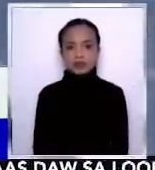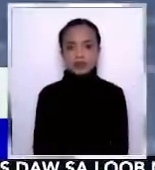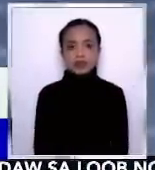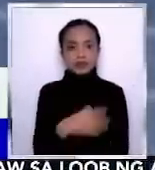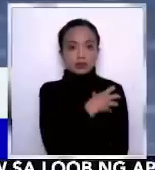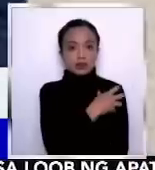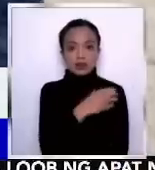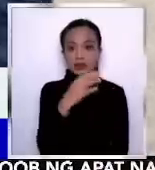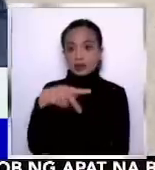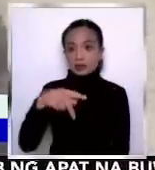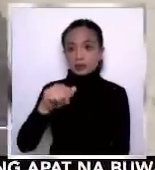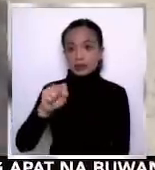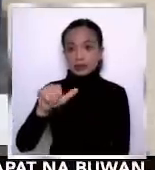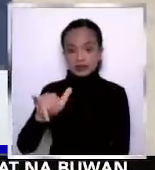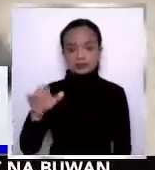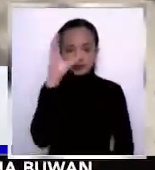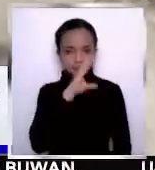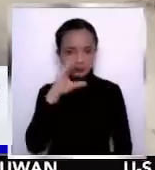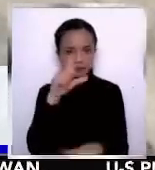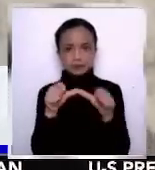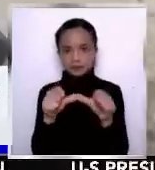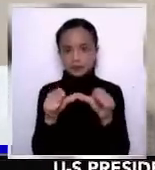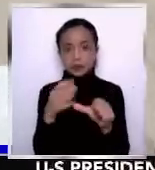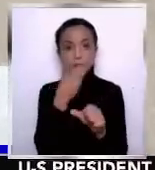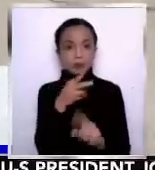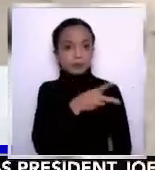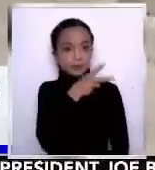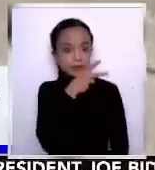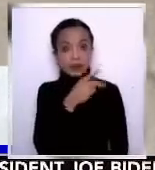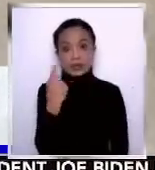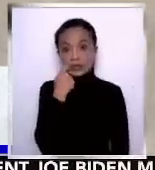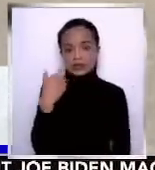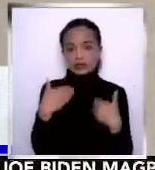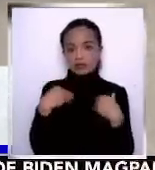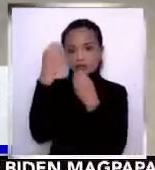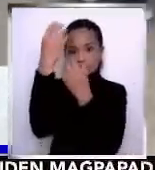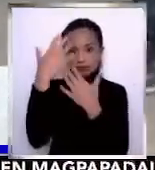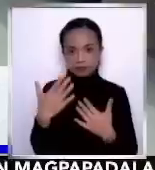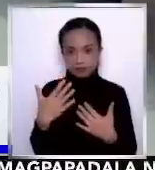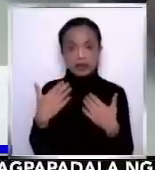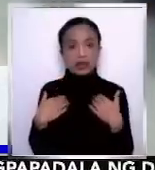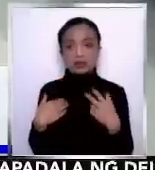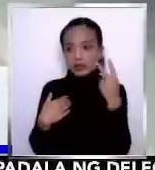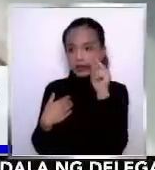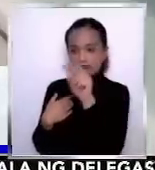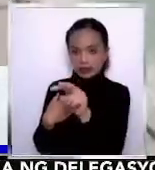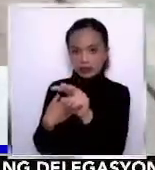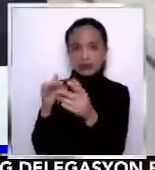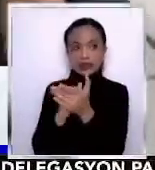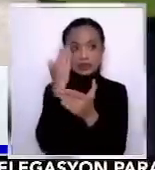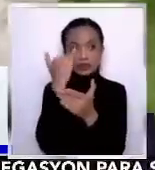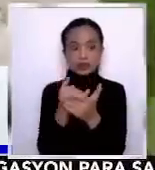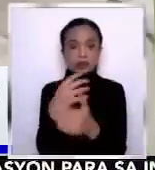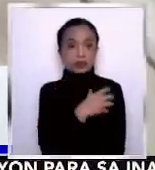Pasay ang mga sospek. Kanina nga, isang impormasyon ang kanilang natanggap na may nakakita sa isa sa mga ito, kaya rumispondi agad ang mga